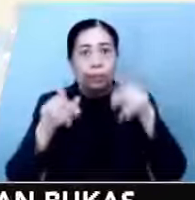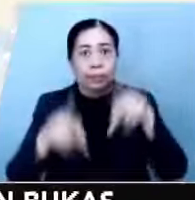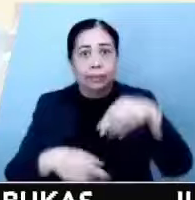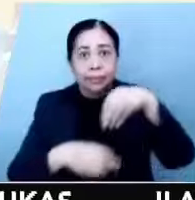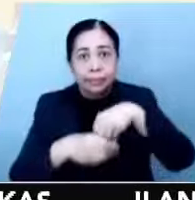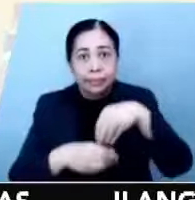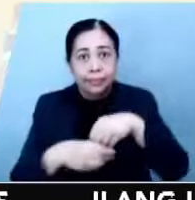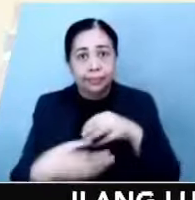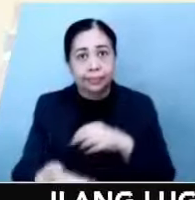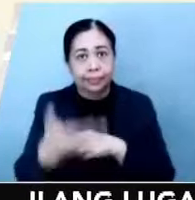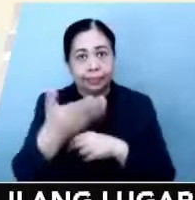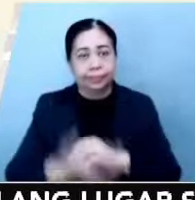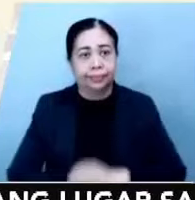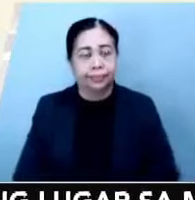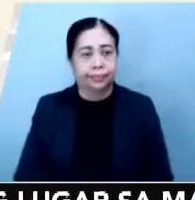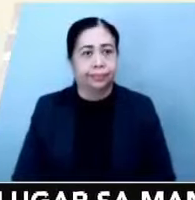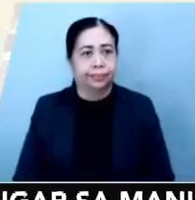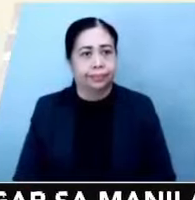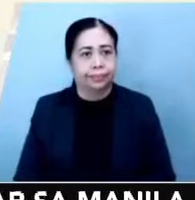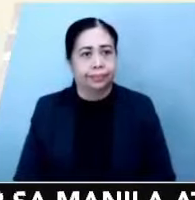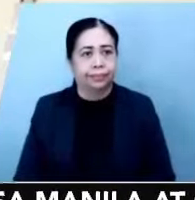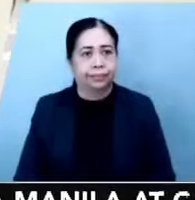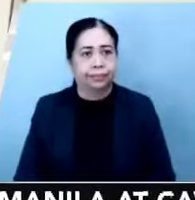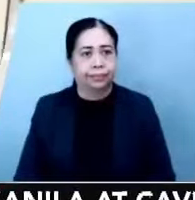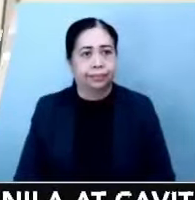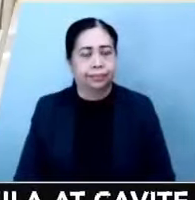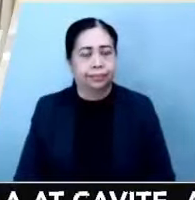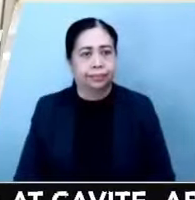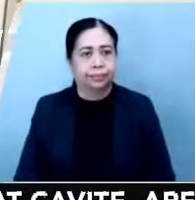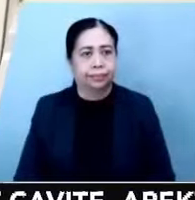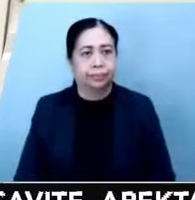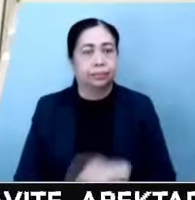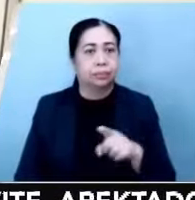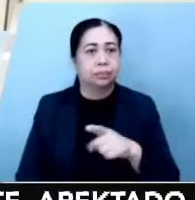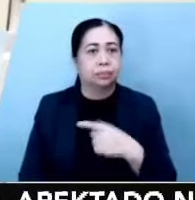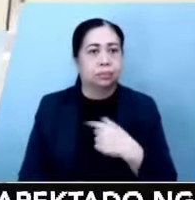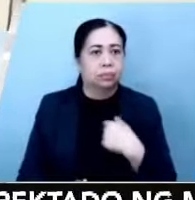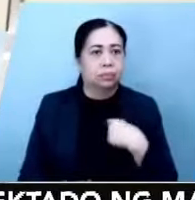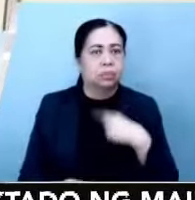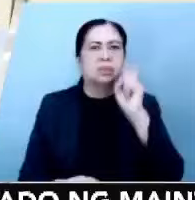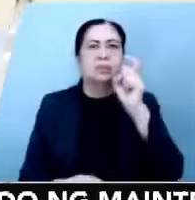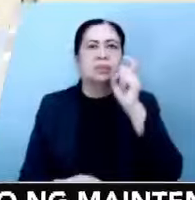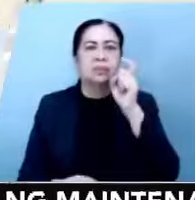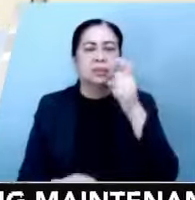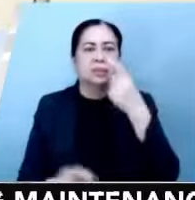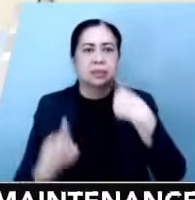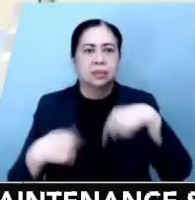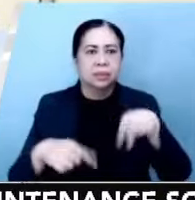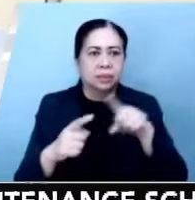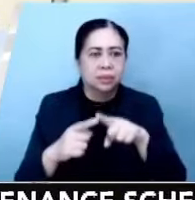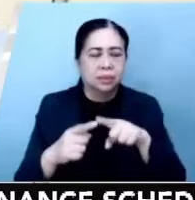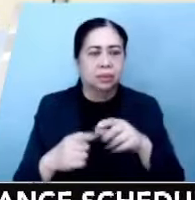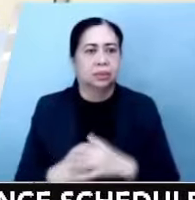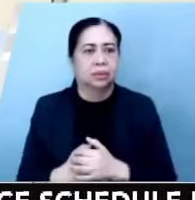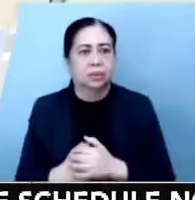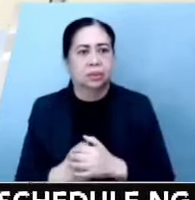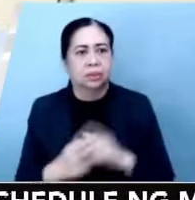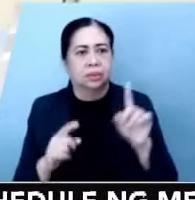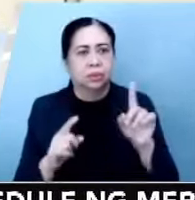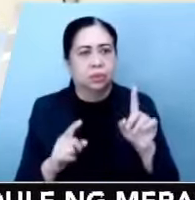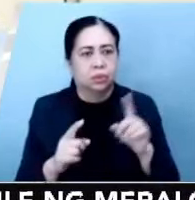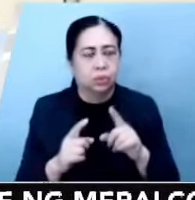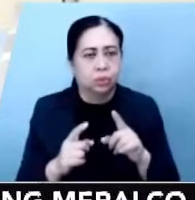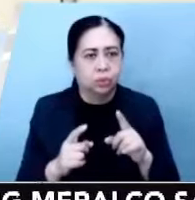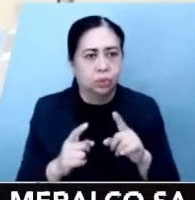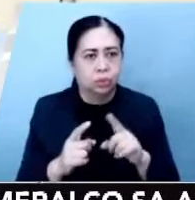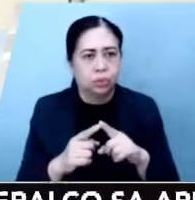Kukuha ng gamot sa kidney para dito sa anak niya. Nagmamadali lang po kasi itong tatay para